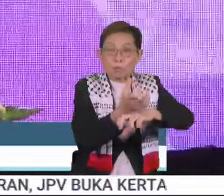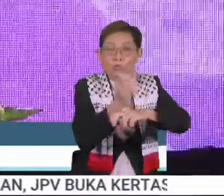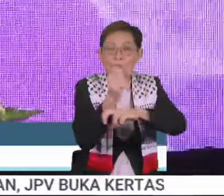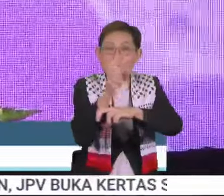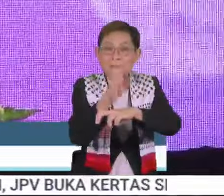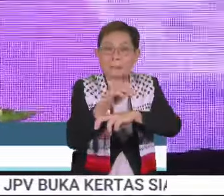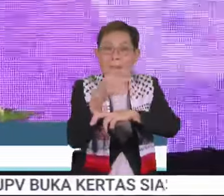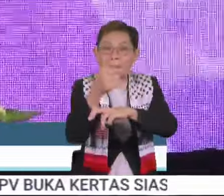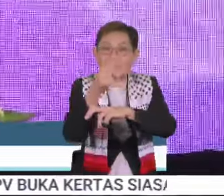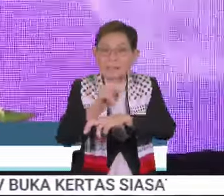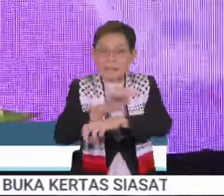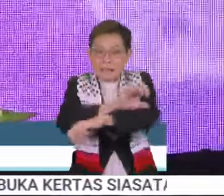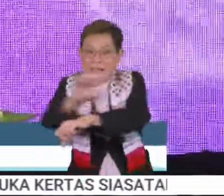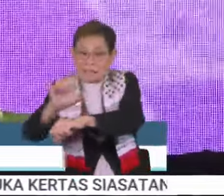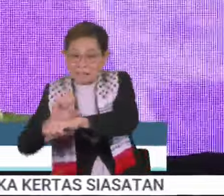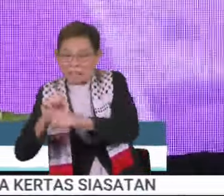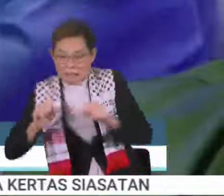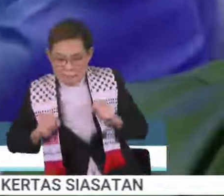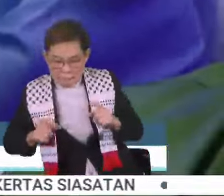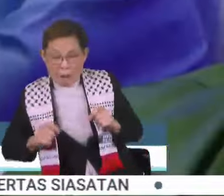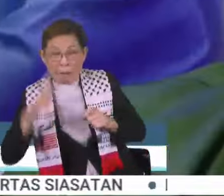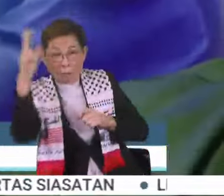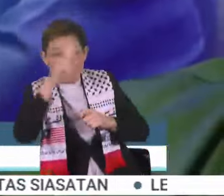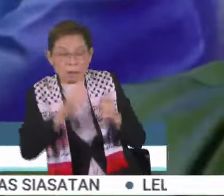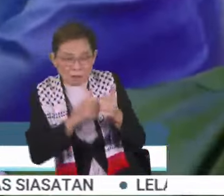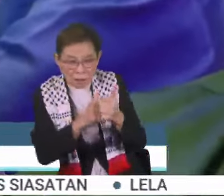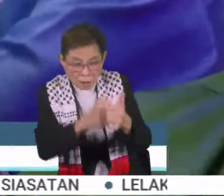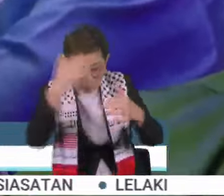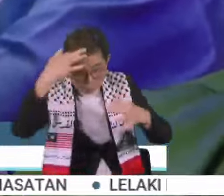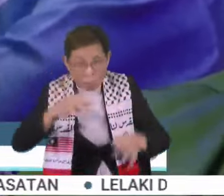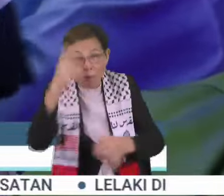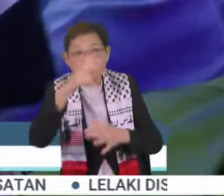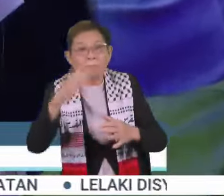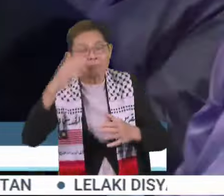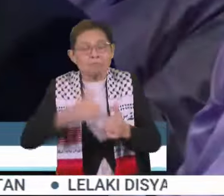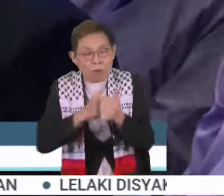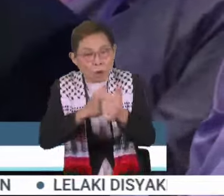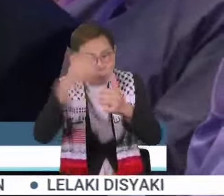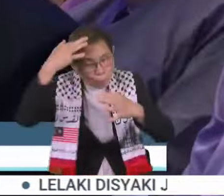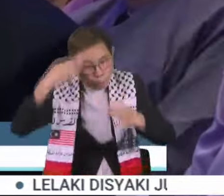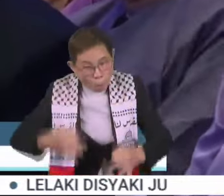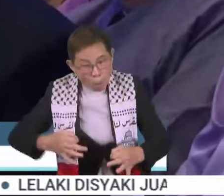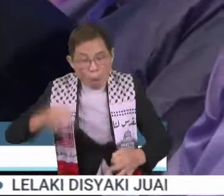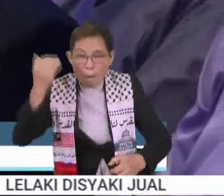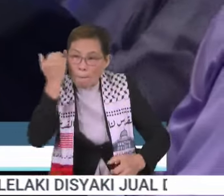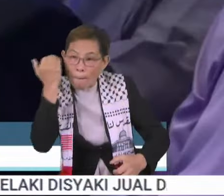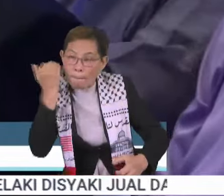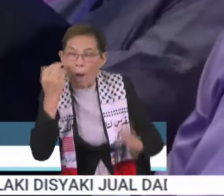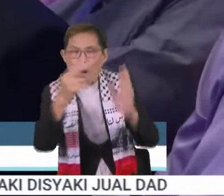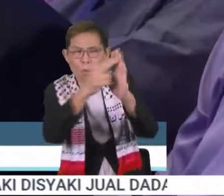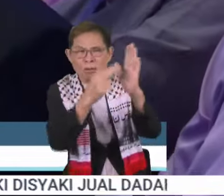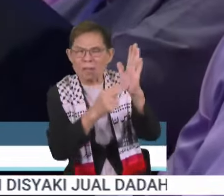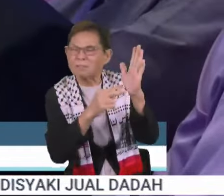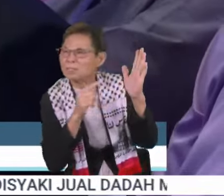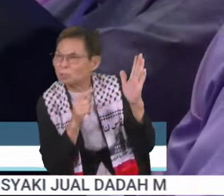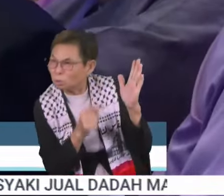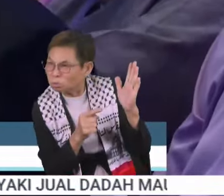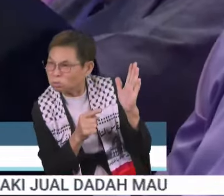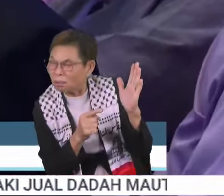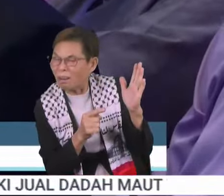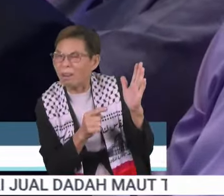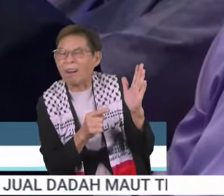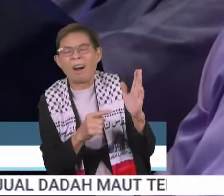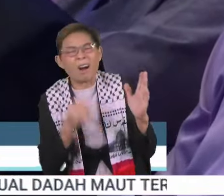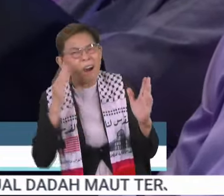Estate Sendirian Berhad, meskipun kerajaan patuh dengan keputusan penghakiman, undang-undang tersebut bagaimanapun akan